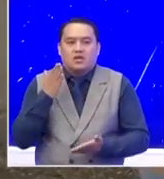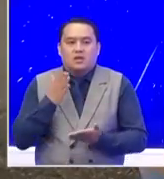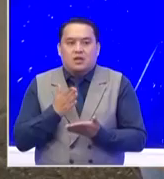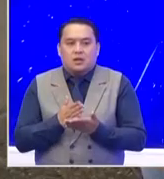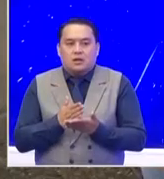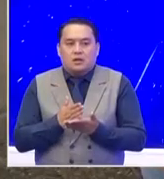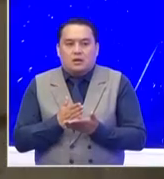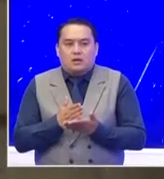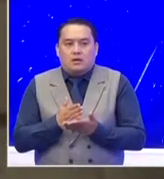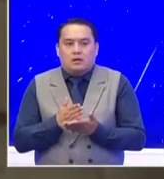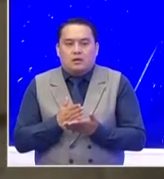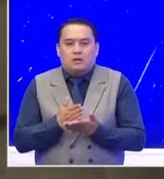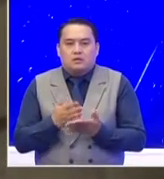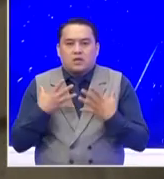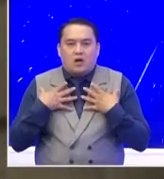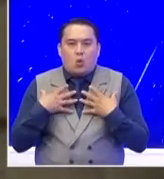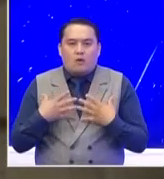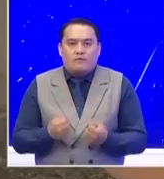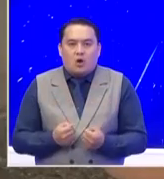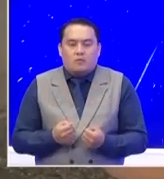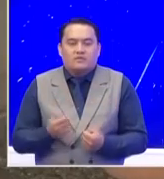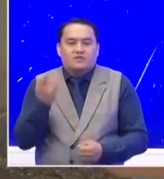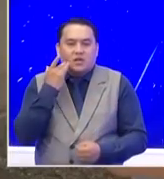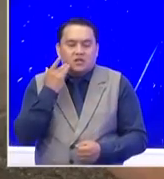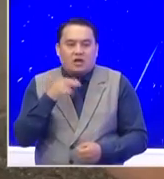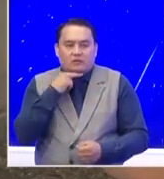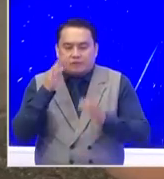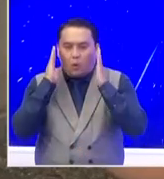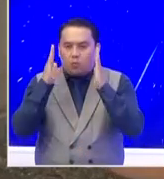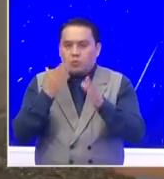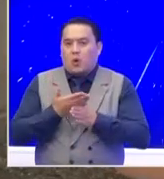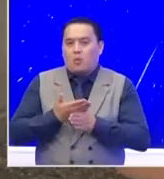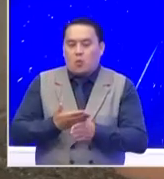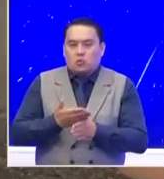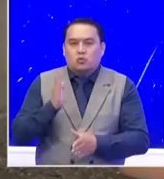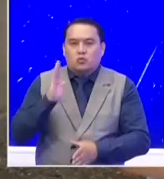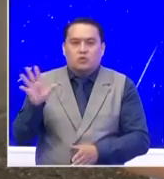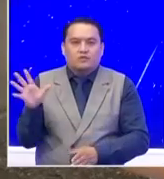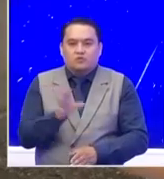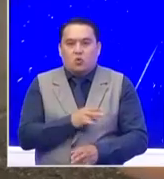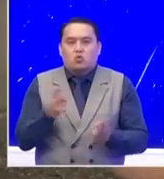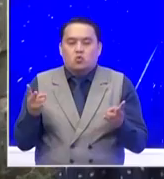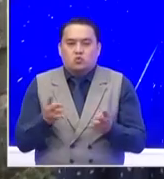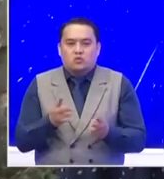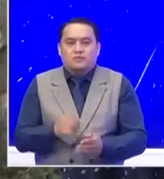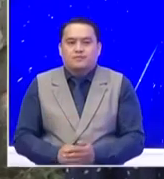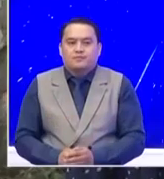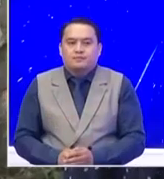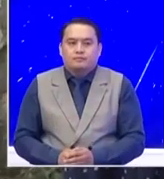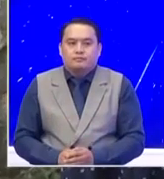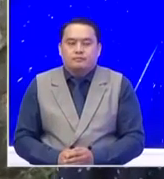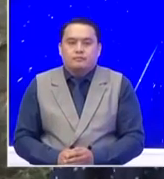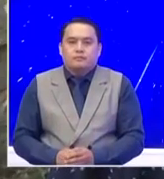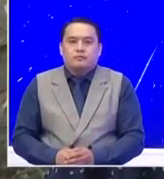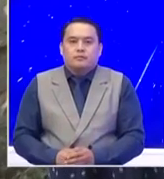принципе, проблемы со здоровьем у ребенка, мы всегда откликнемся, мы всегда поможем, то есть мы сделаем все, что в наших силах. Маленькой